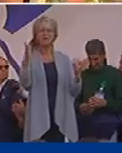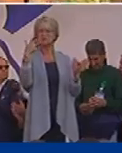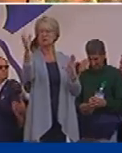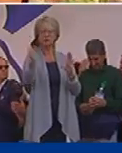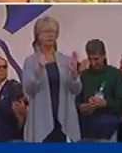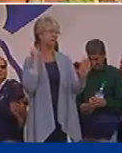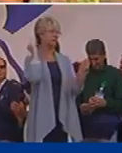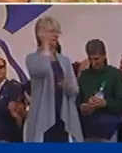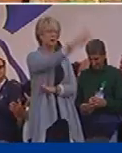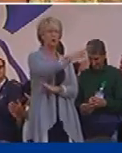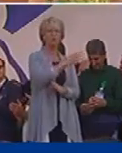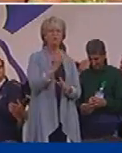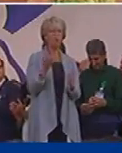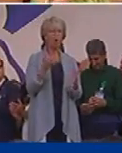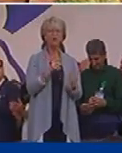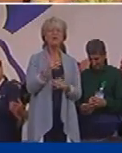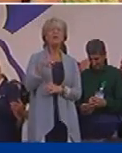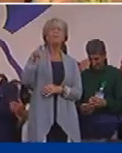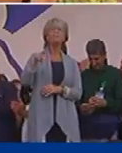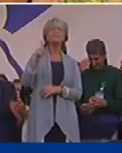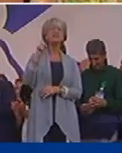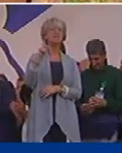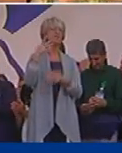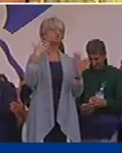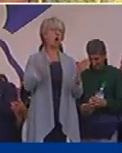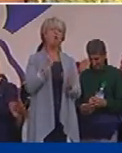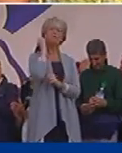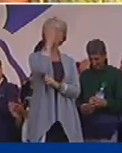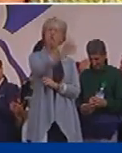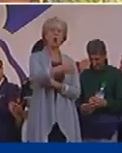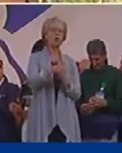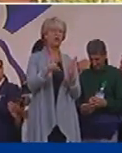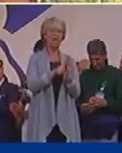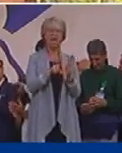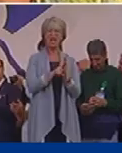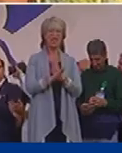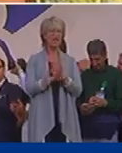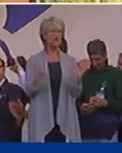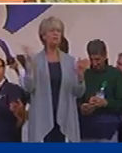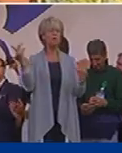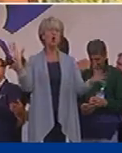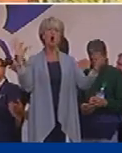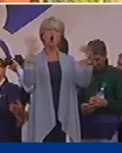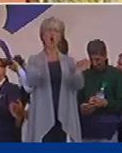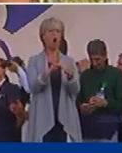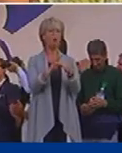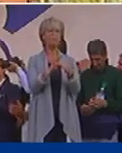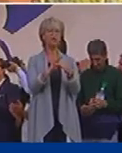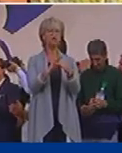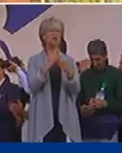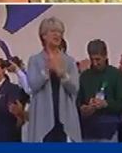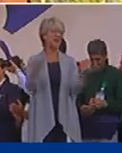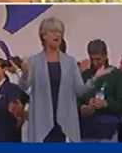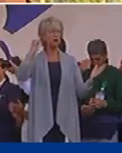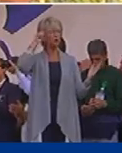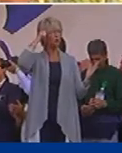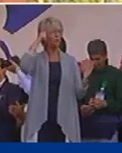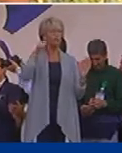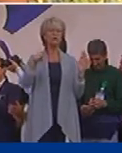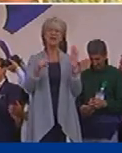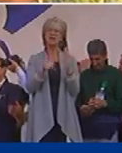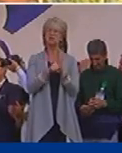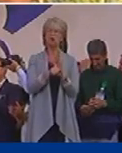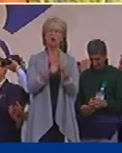legge. Il PD sarebbe messo fuori legge perché è complice di uno delle maggiori truffe della storia